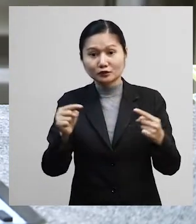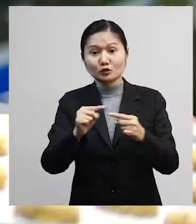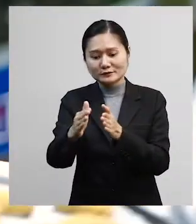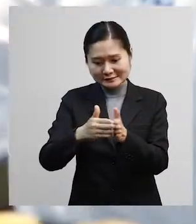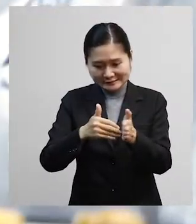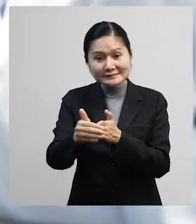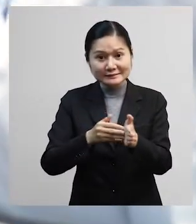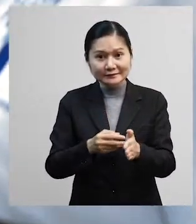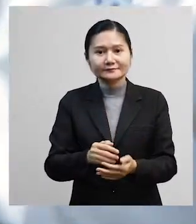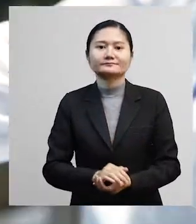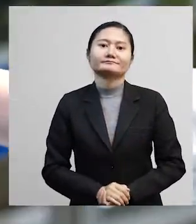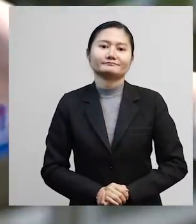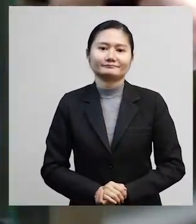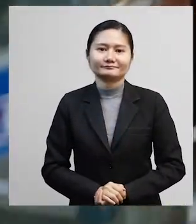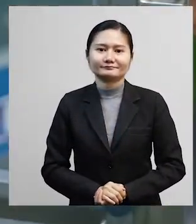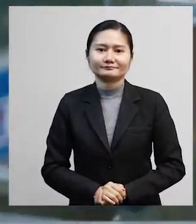ค่ะ